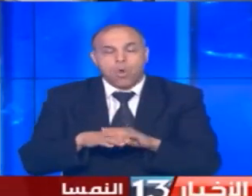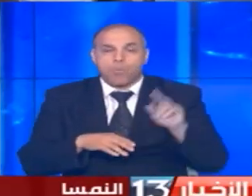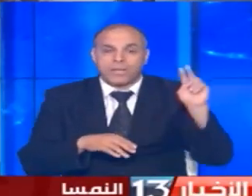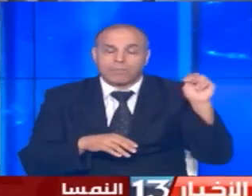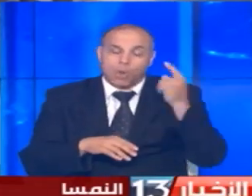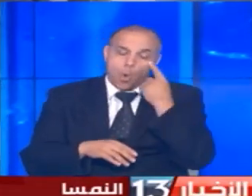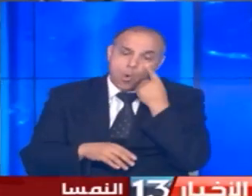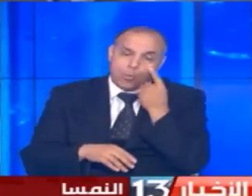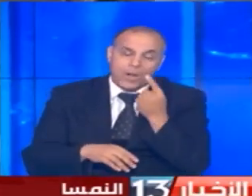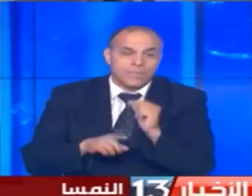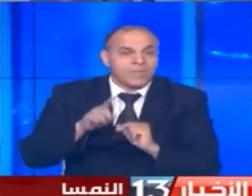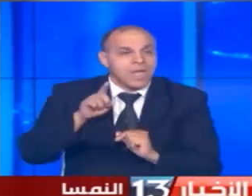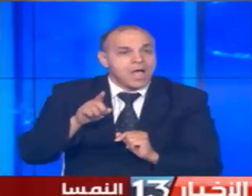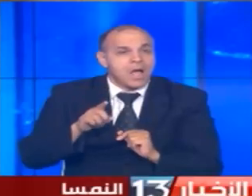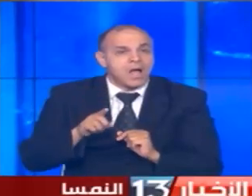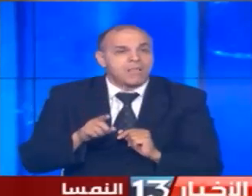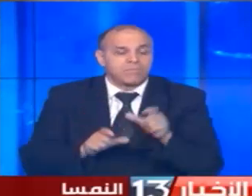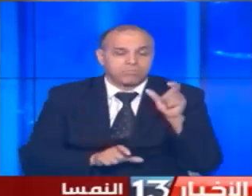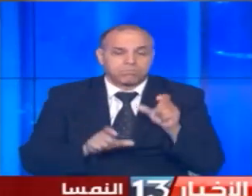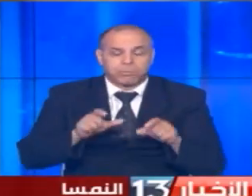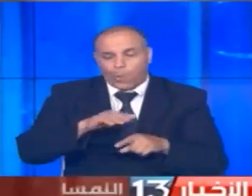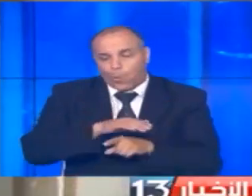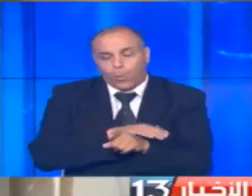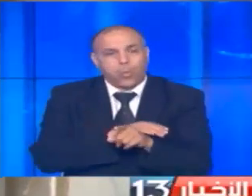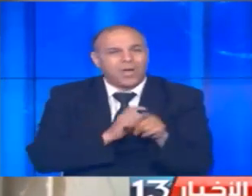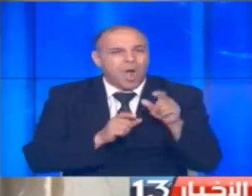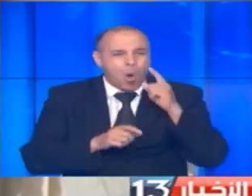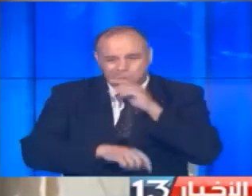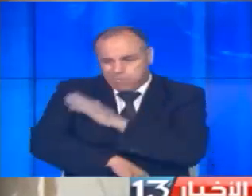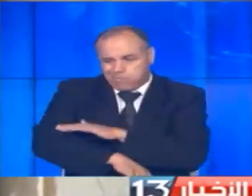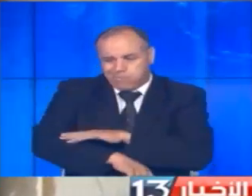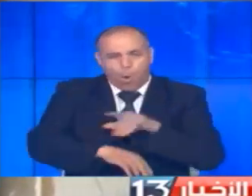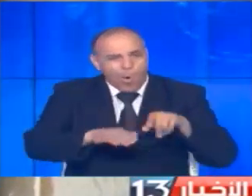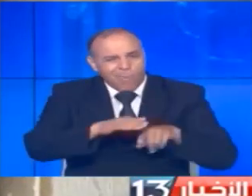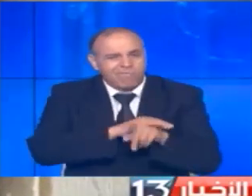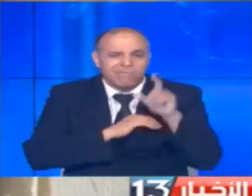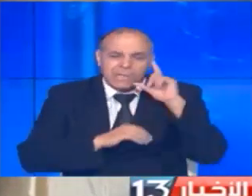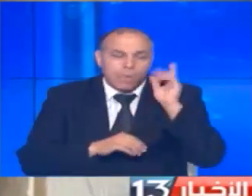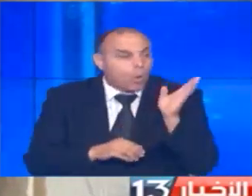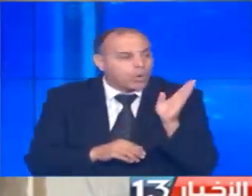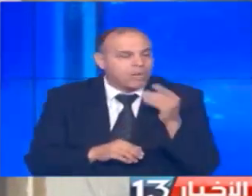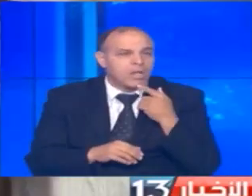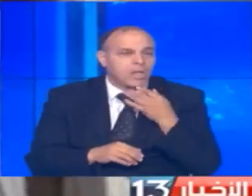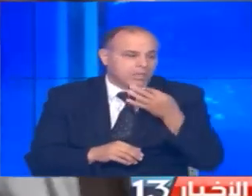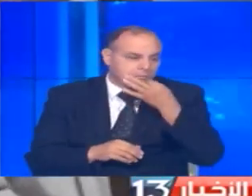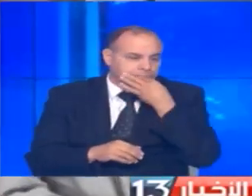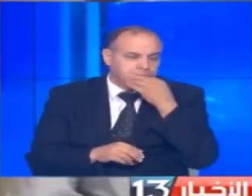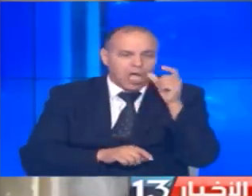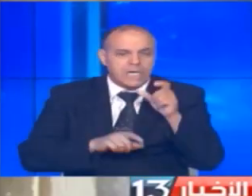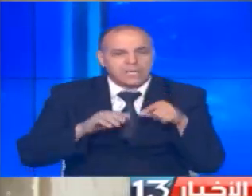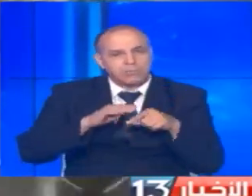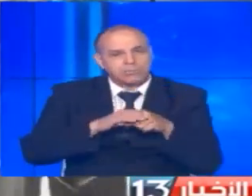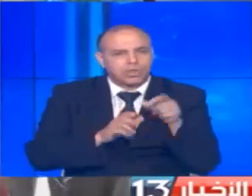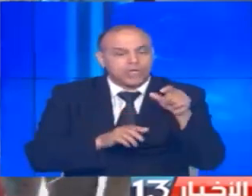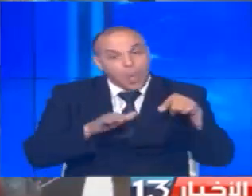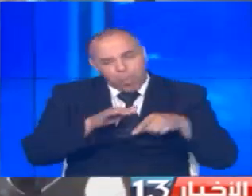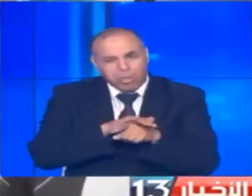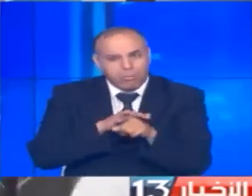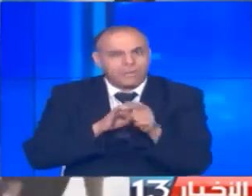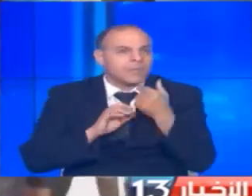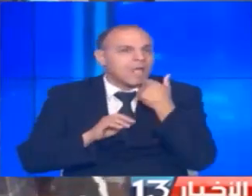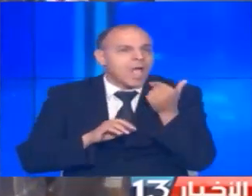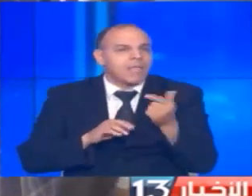المتحدة، وهي انتحال مهربين لصفة موظفين أمميين في ليبيا يستغلون المهاجرين واللاجئين